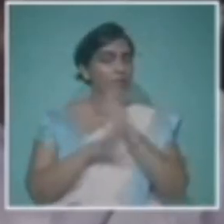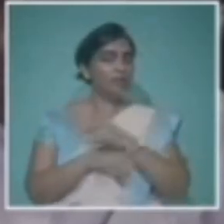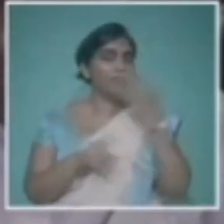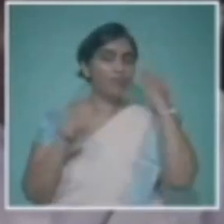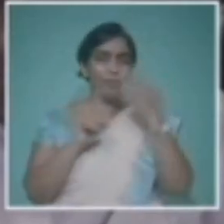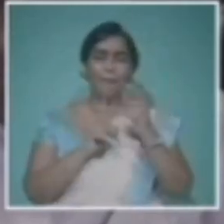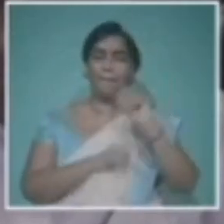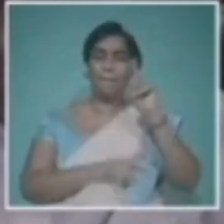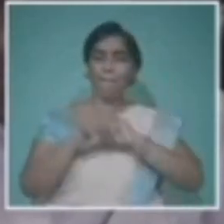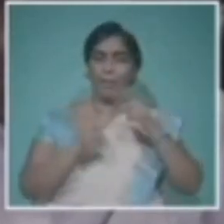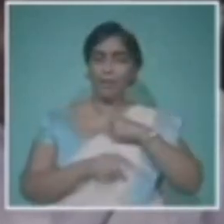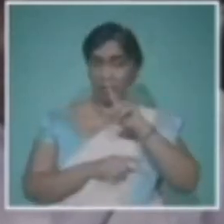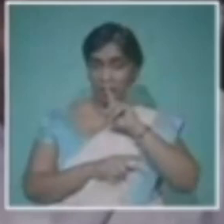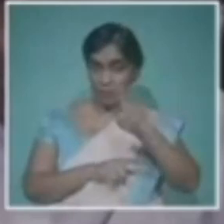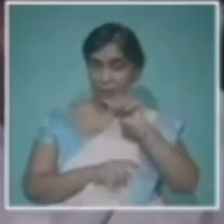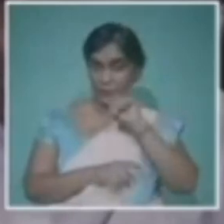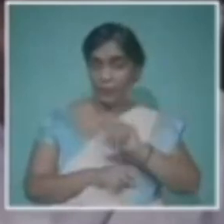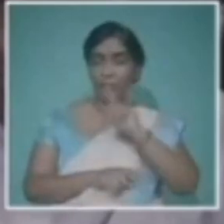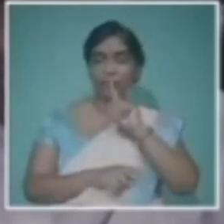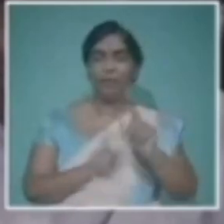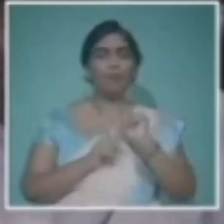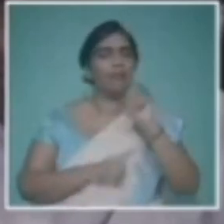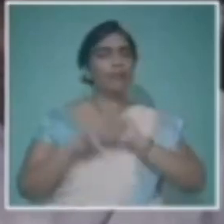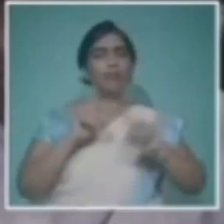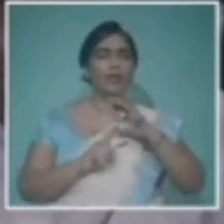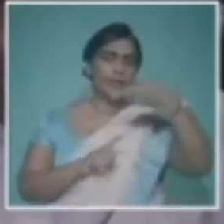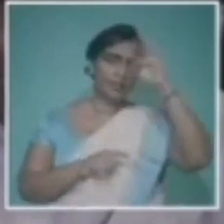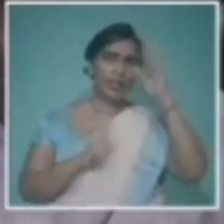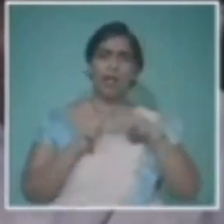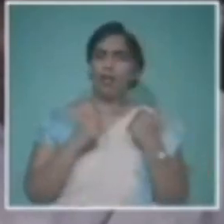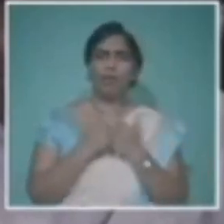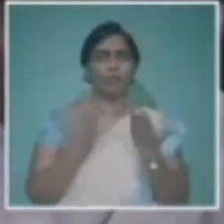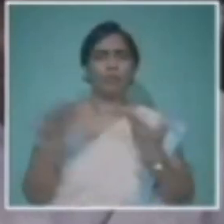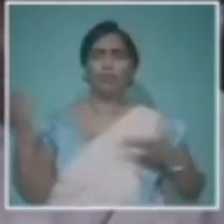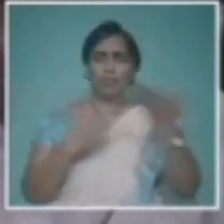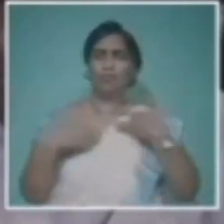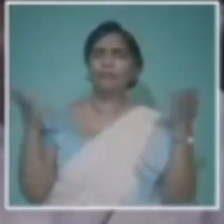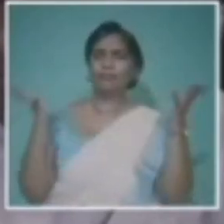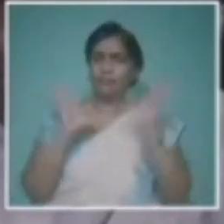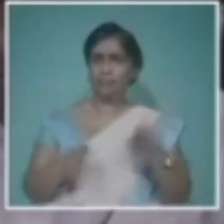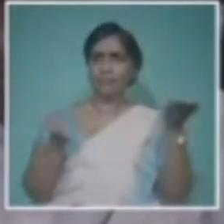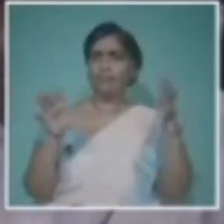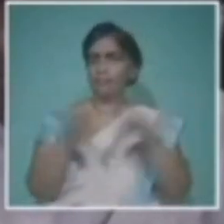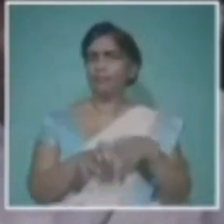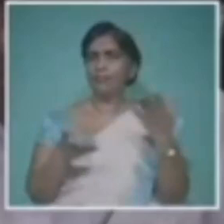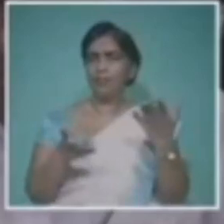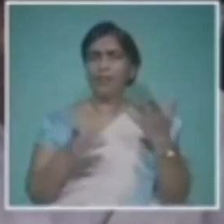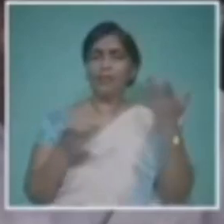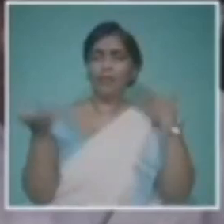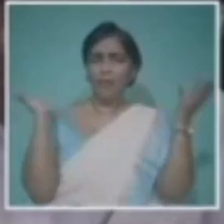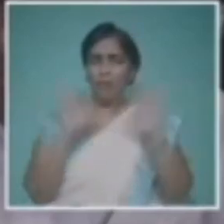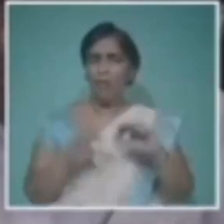තත්ත්වය පාර්ලිමේන්තුවට වාර්තා කළා නම් එහෙනම් පාර්ලිමේන්තුව සිංහල අවුරුද්ද කියලා නැහැ. අපි ඔක්කොම රැස් වෙයි. ඔබ හිටපු අය රැස්